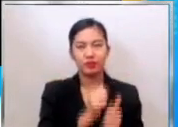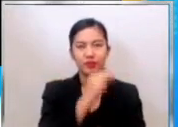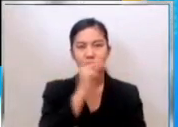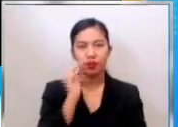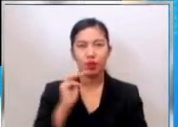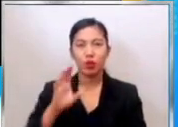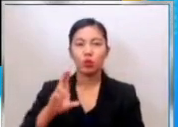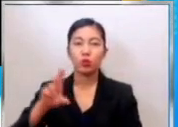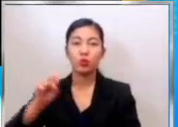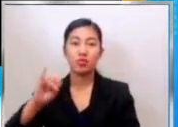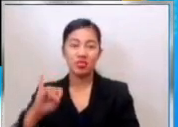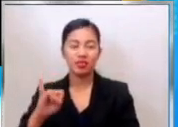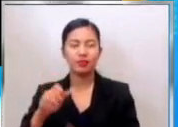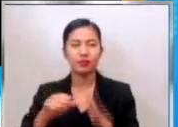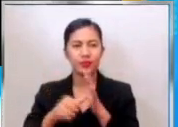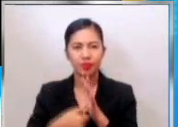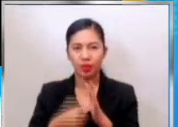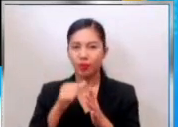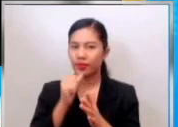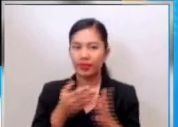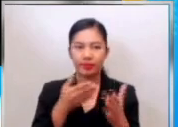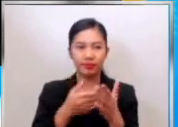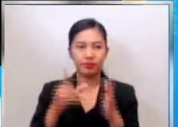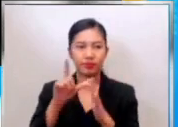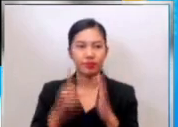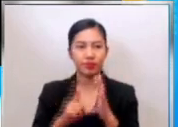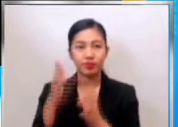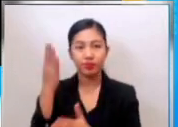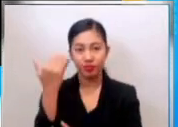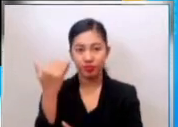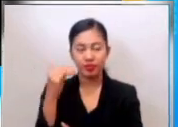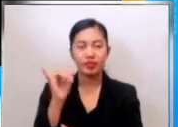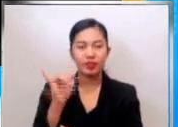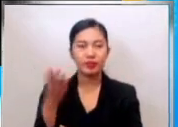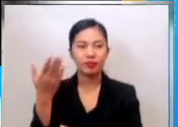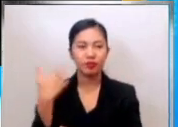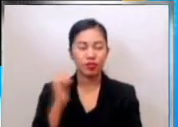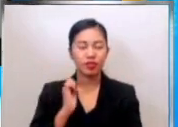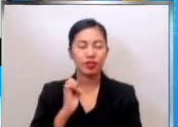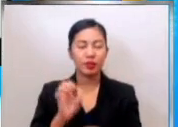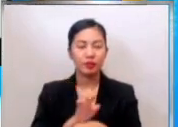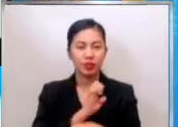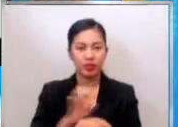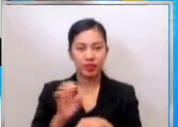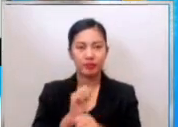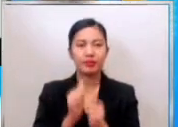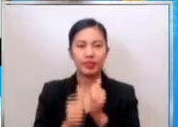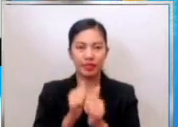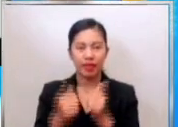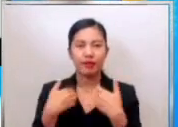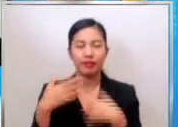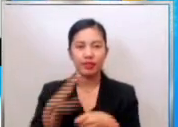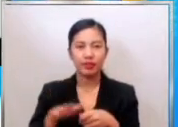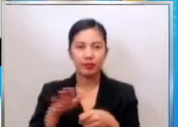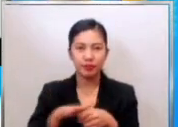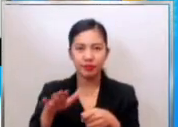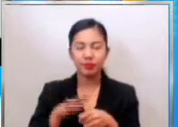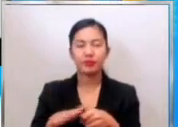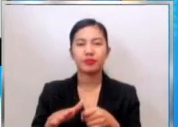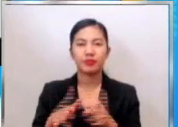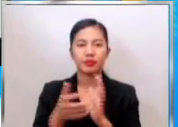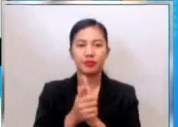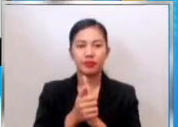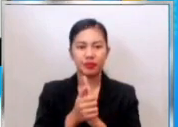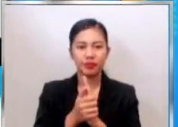mga dating empleyado raw ng PEMC ang bumubuo ng IMOP, kaya may sapat silang karanasan. Noong una, pagtatayo po ng